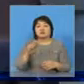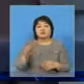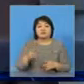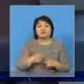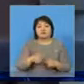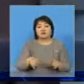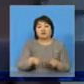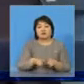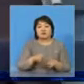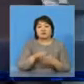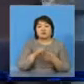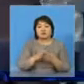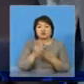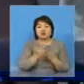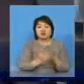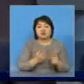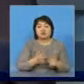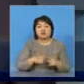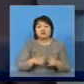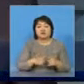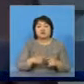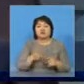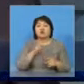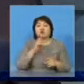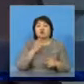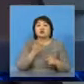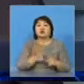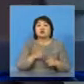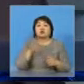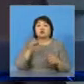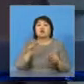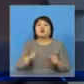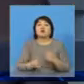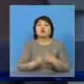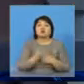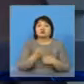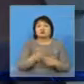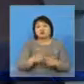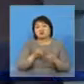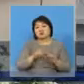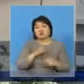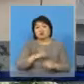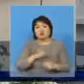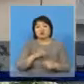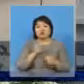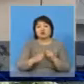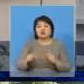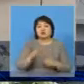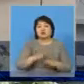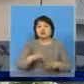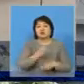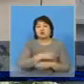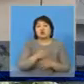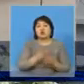ну и также обозначены те сложности, которые могут возникать в процессе работы. Еженедельно в детской